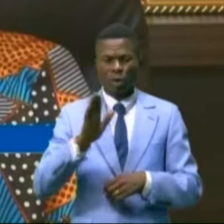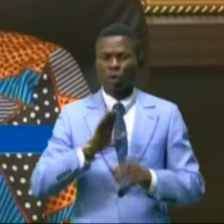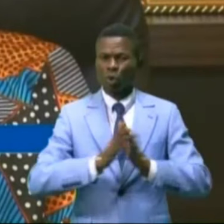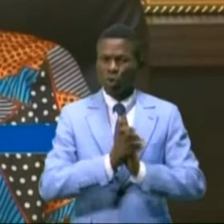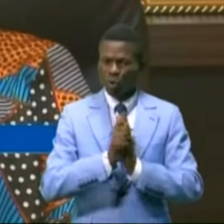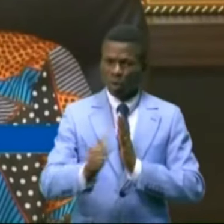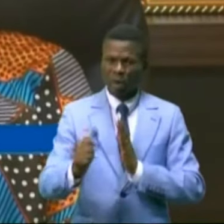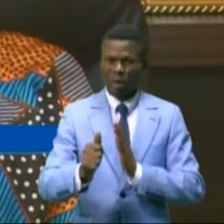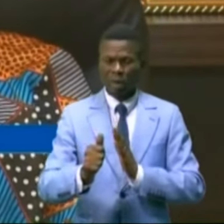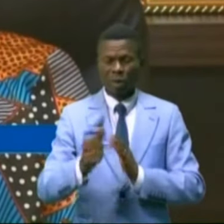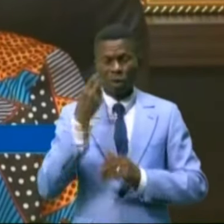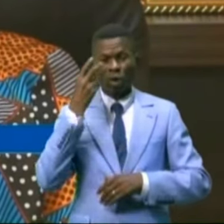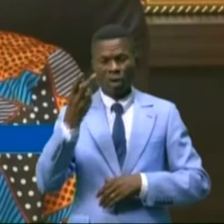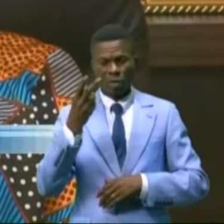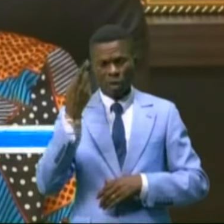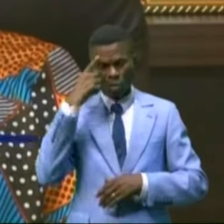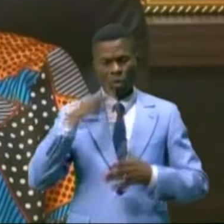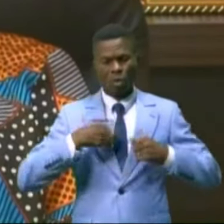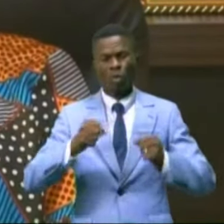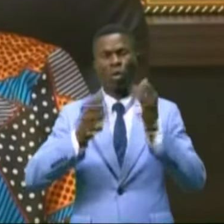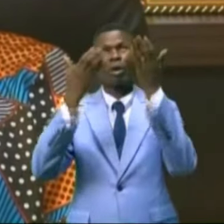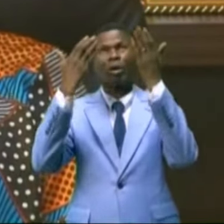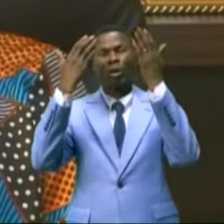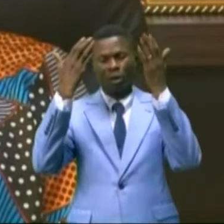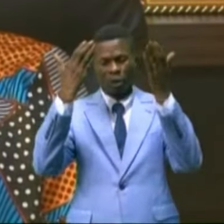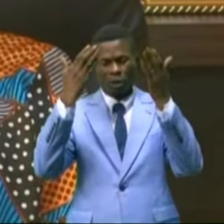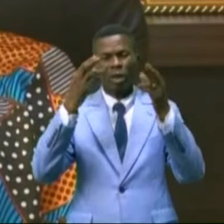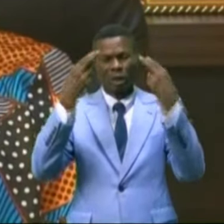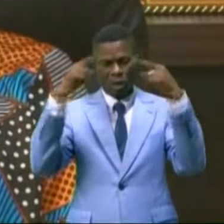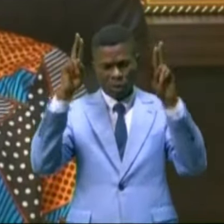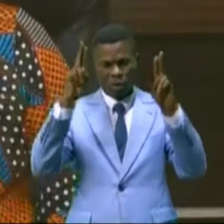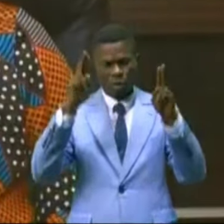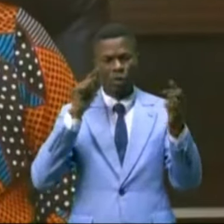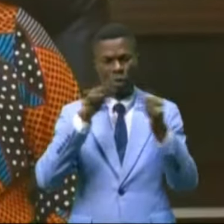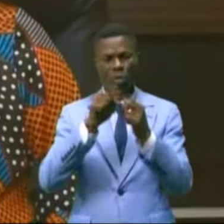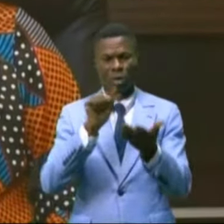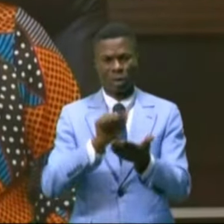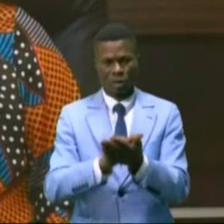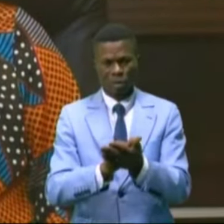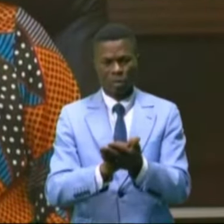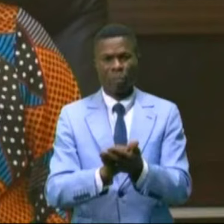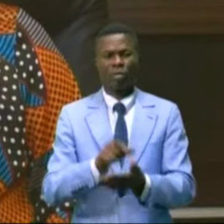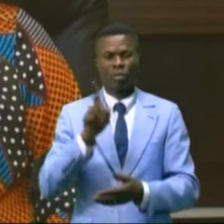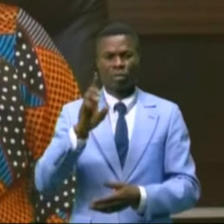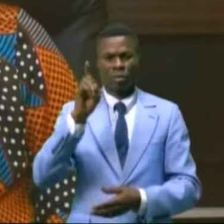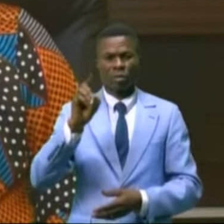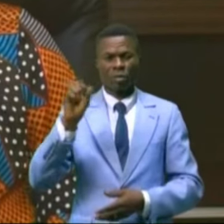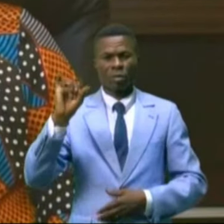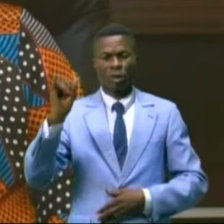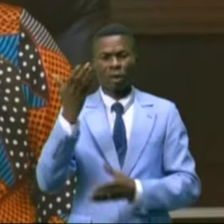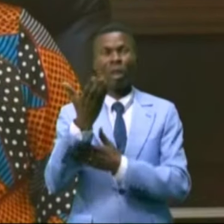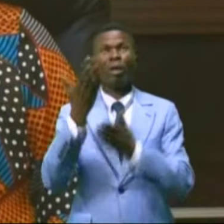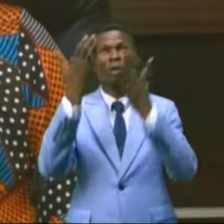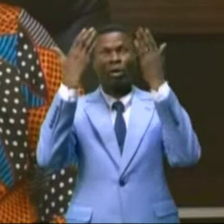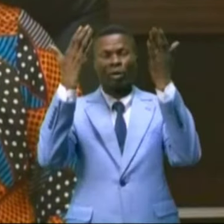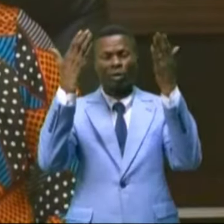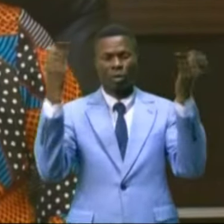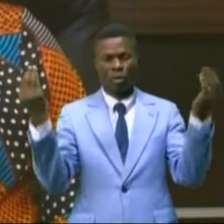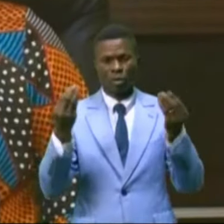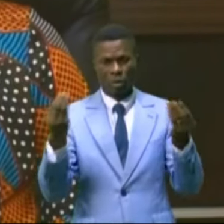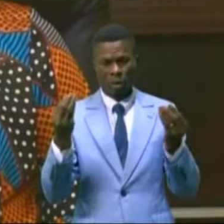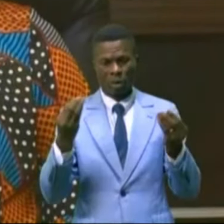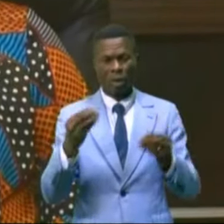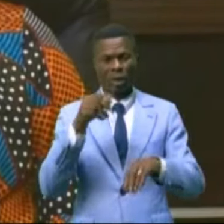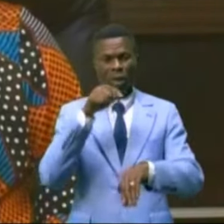compétences son intelligence bien sûr par la grâce du Seigneur pouvoir atteindre cet objectif là doit tilombo implore les bons dieux afin que